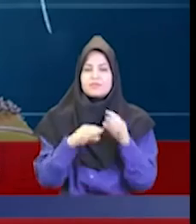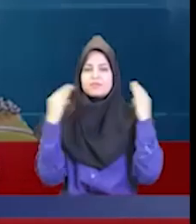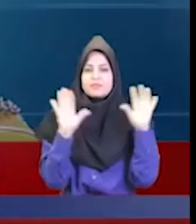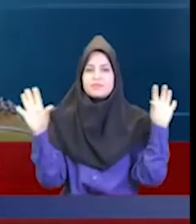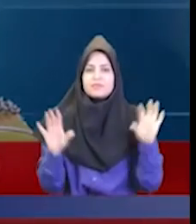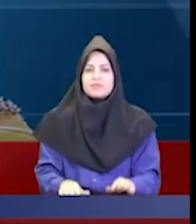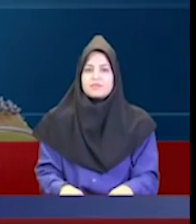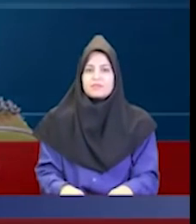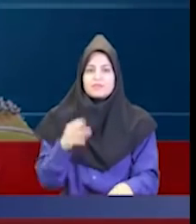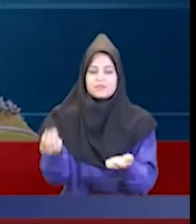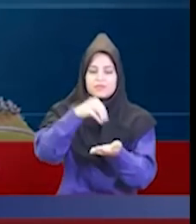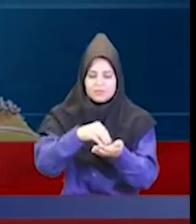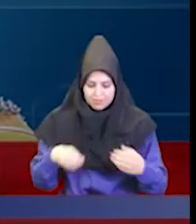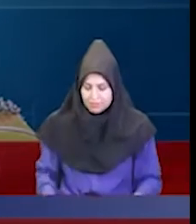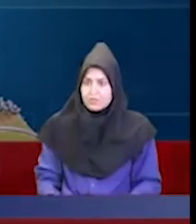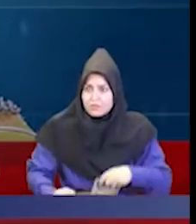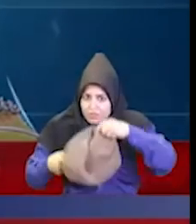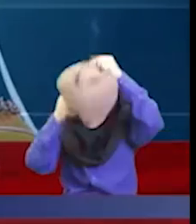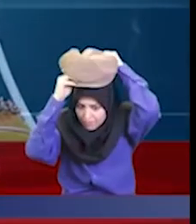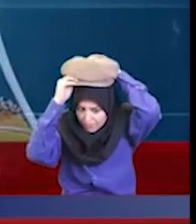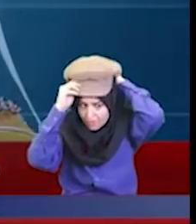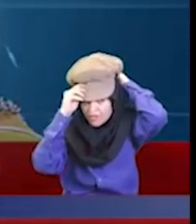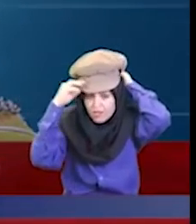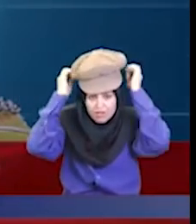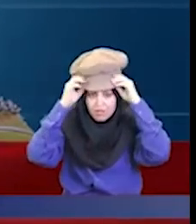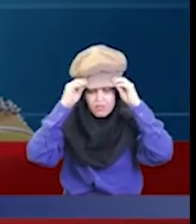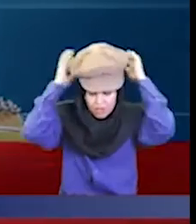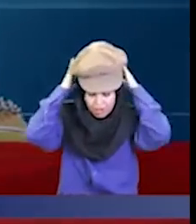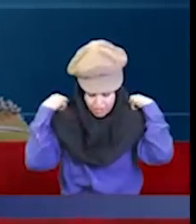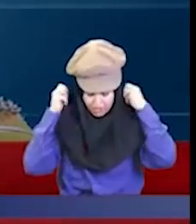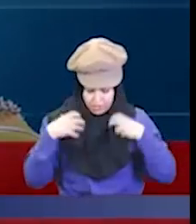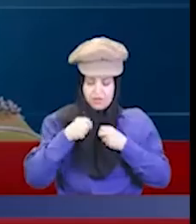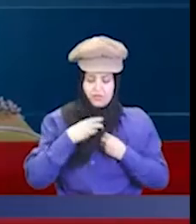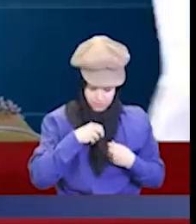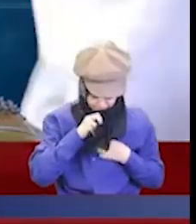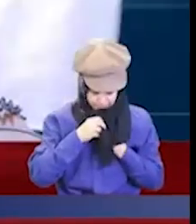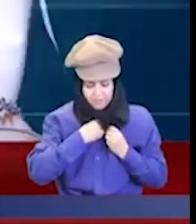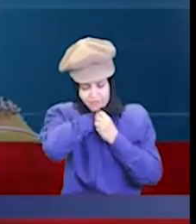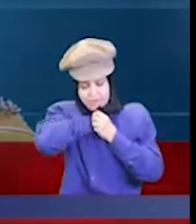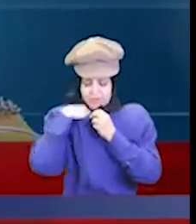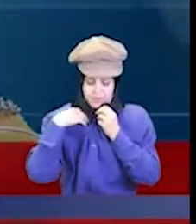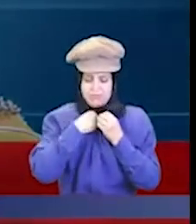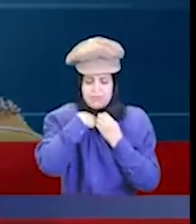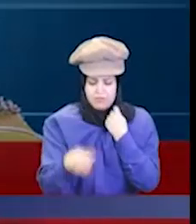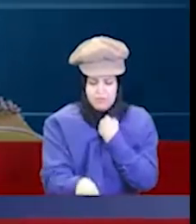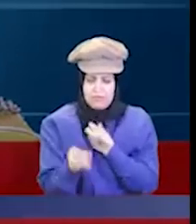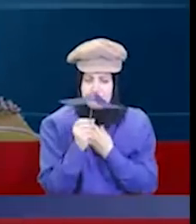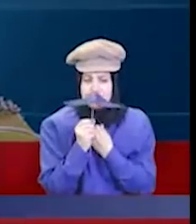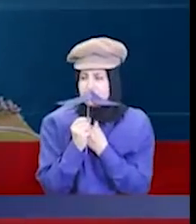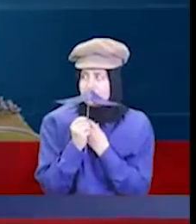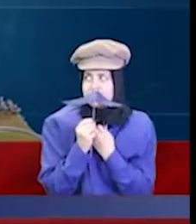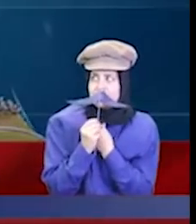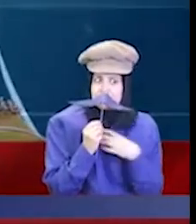داد و افزود یکی دونه دختر بمون تو خونه دختر گشت میکند تو گونی چون آفبازی